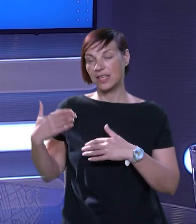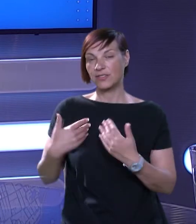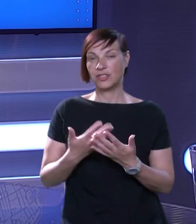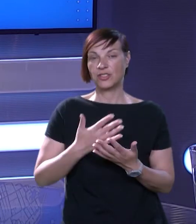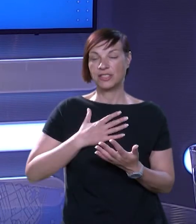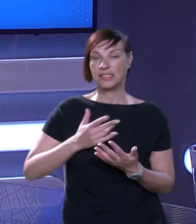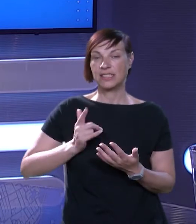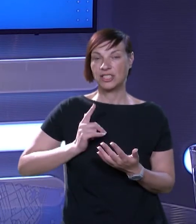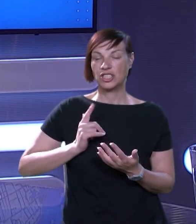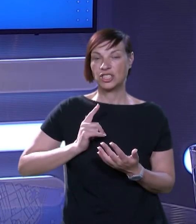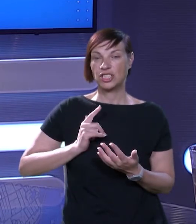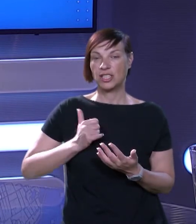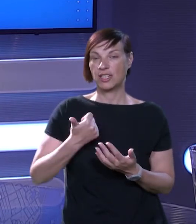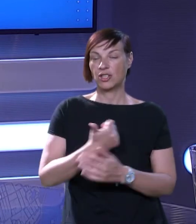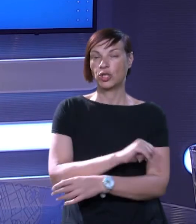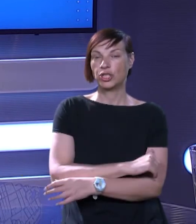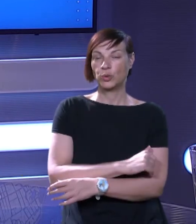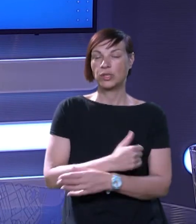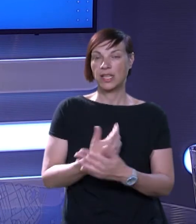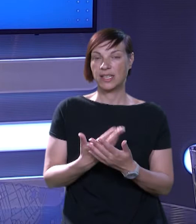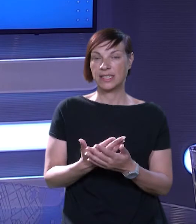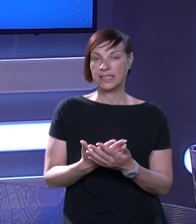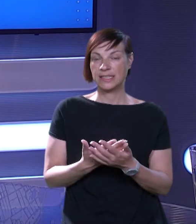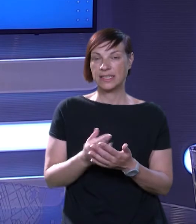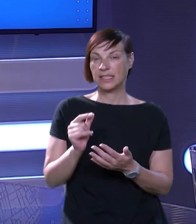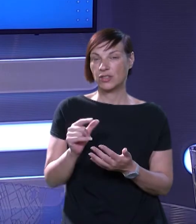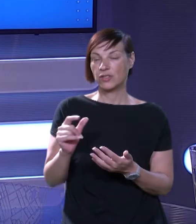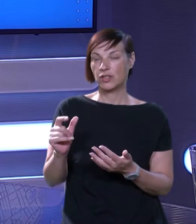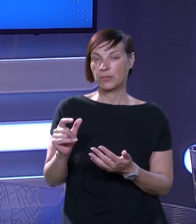i onda sam ga čekala. Ja sam njega čekala skoro godinu dana, taj njegov